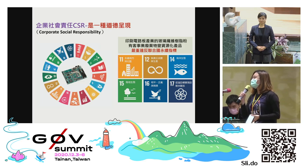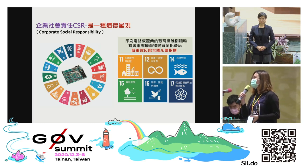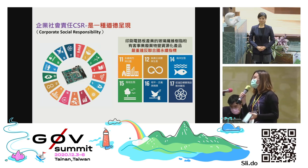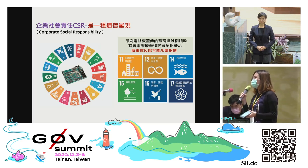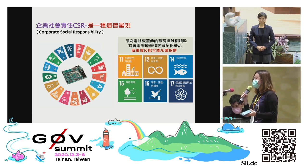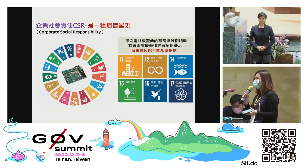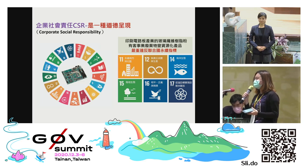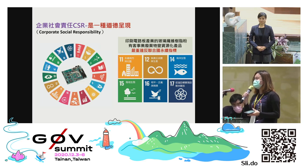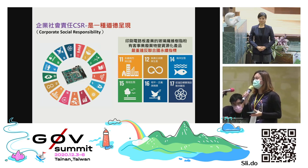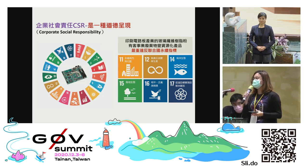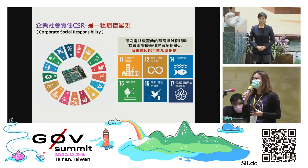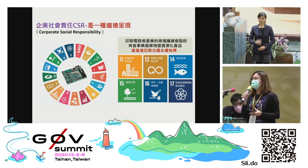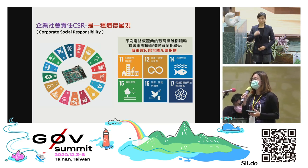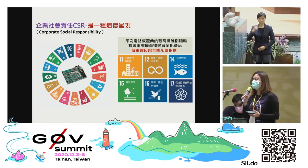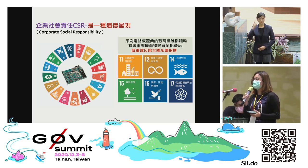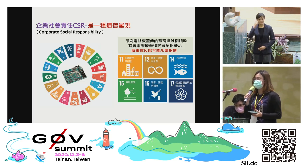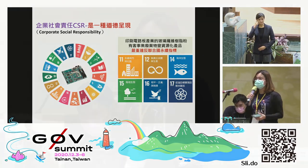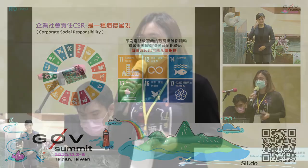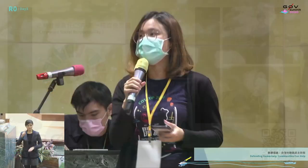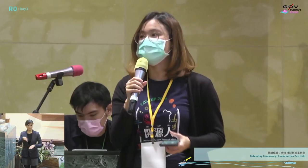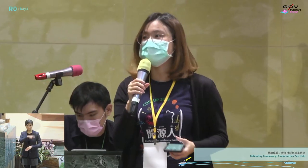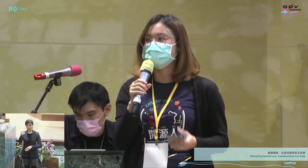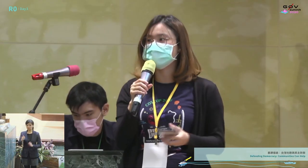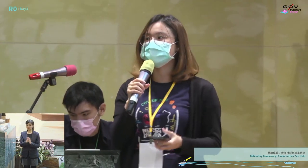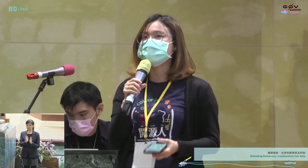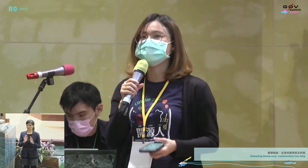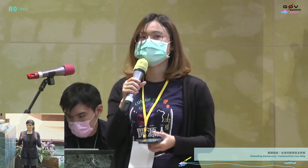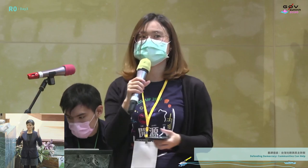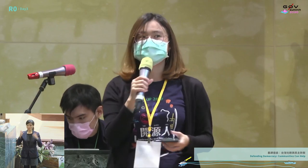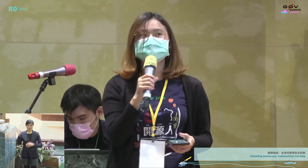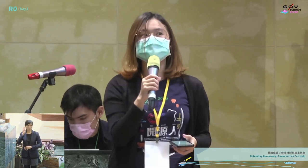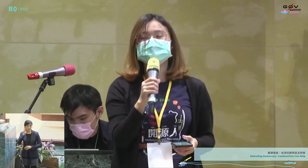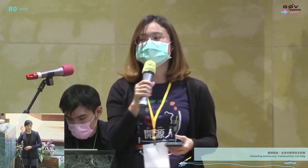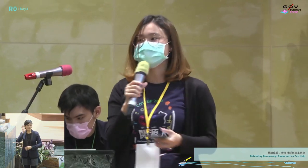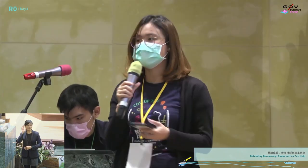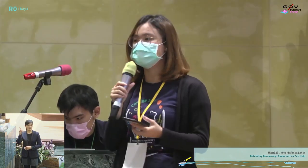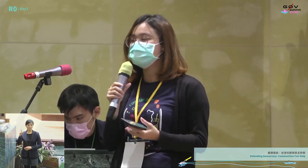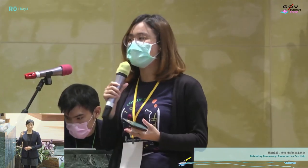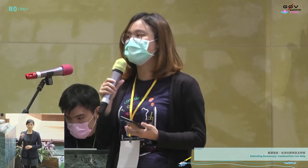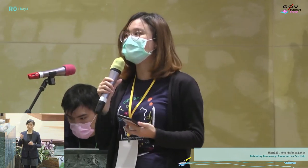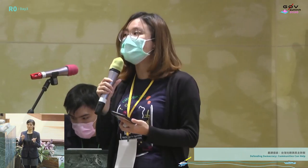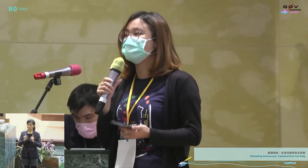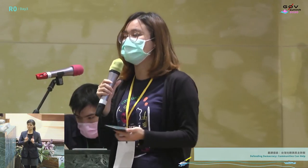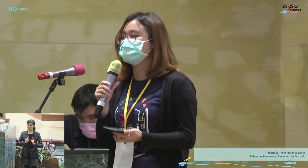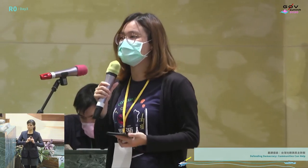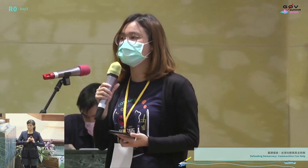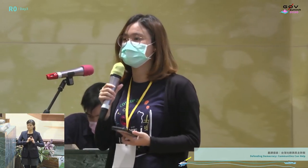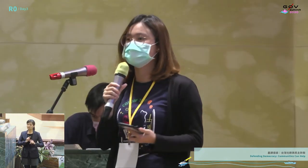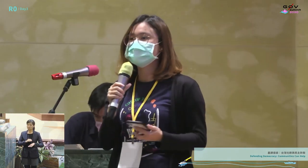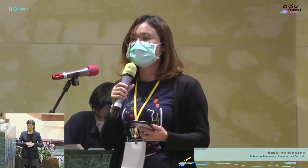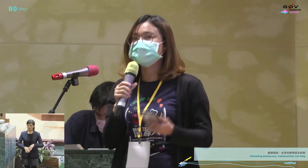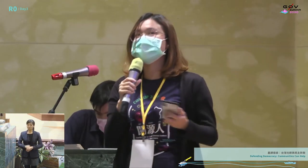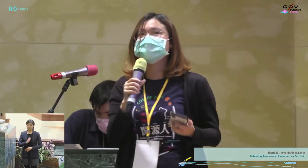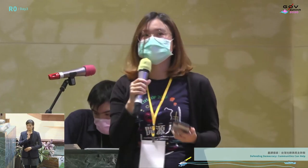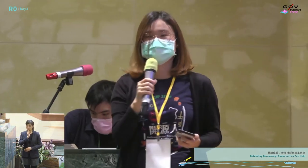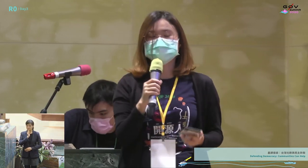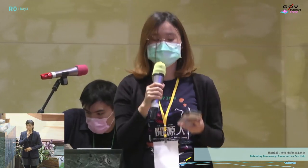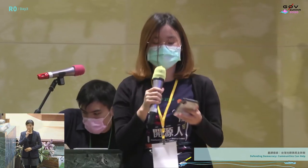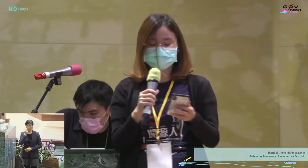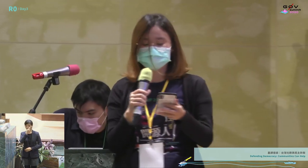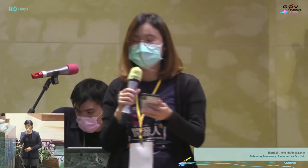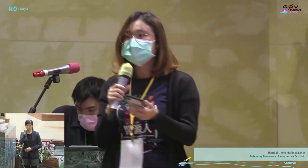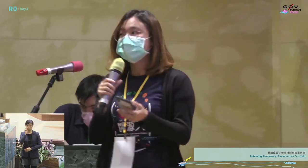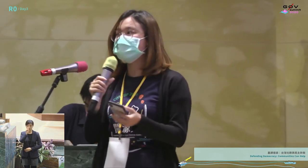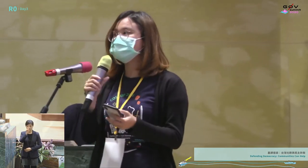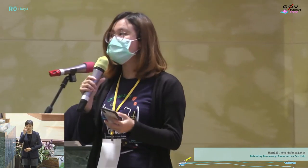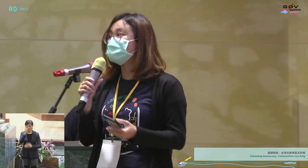我想 现场的掌声也代表黄安章老师的分享，让大家蛮有感动的，而且看到了很多的